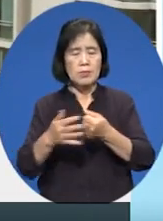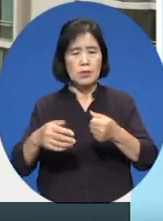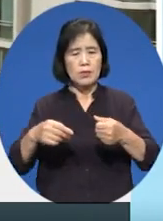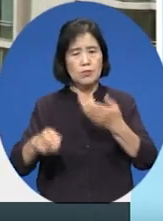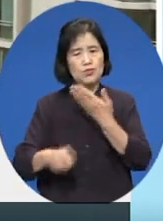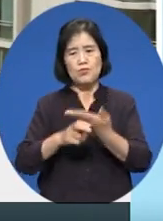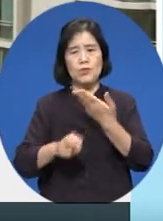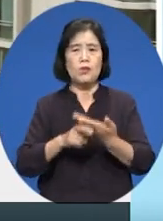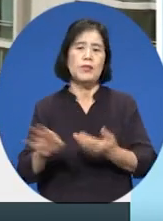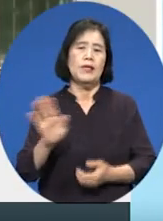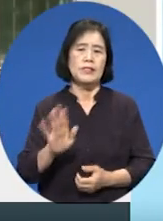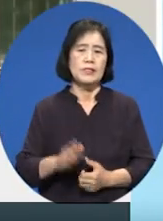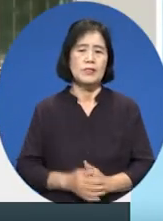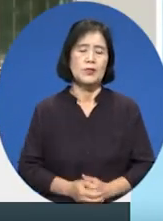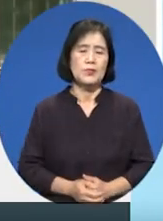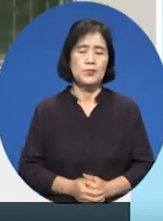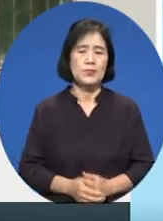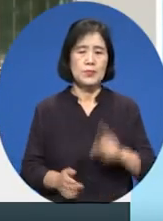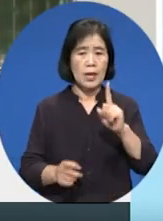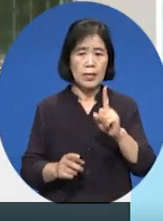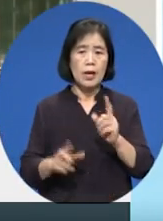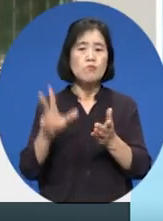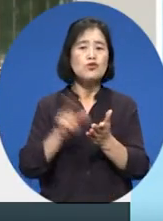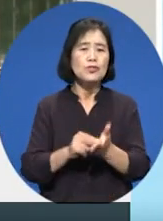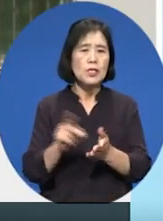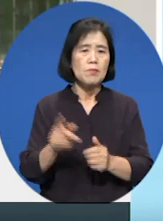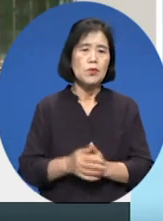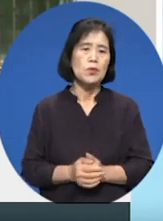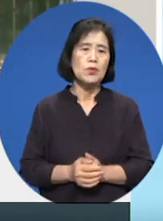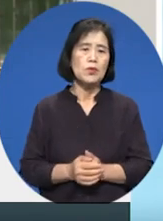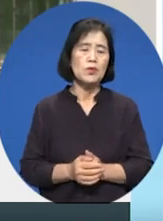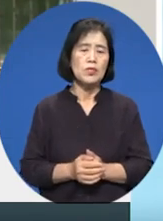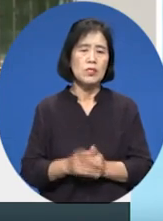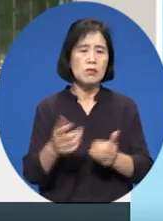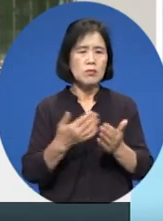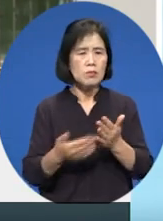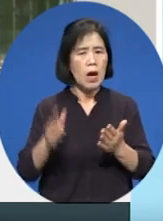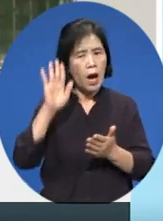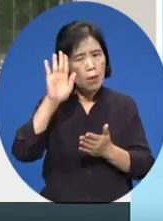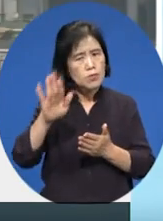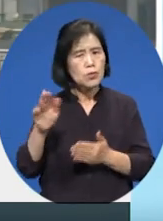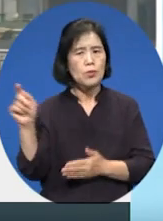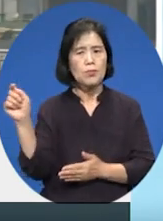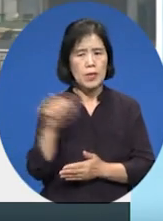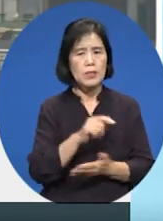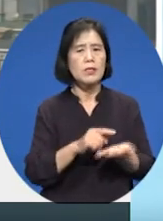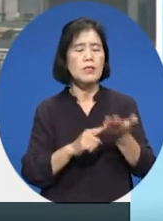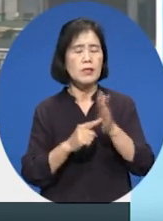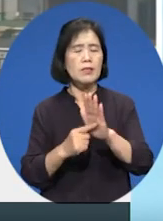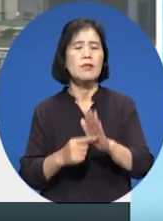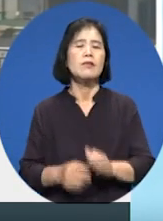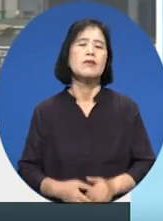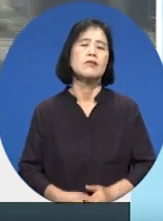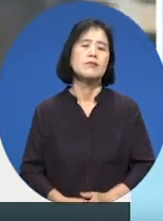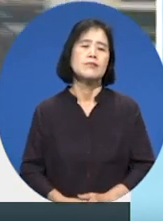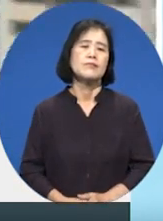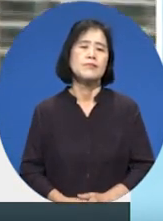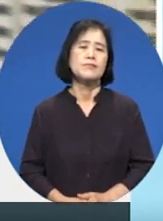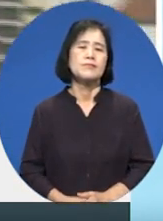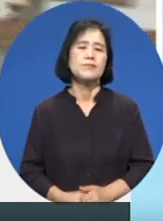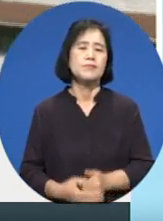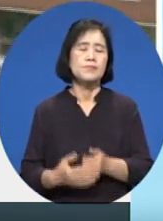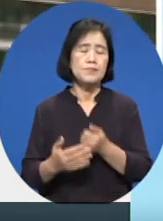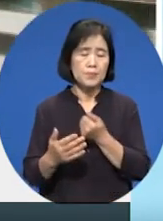거고요. 사실은 이제 한 가지 문제점은 이런 어떤 흐름들은 앞으로도 가속화될 거라는 데 문제가 네. 있는 겁니다. 그렇게 되면